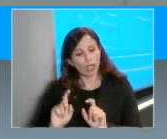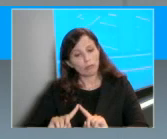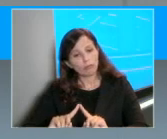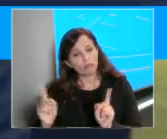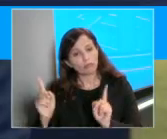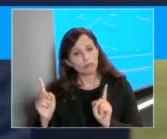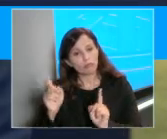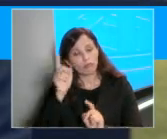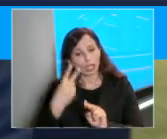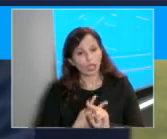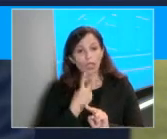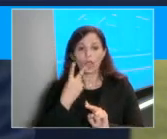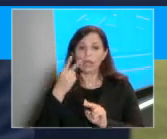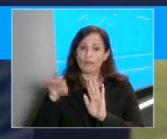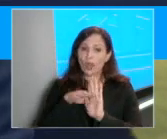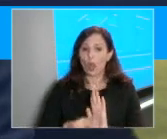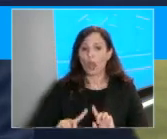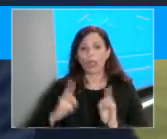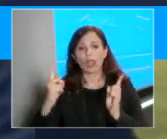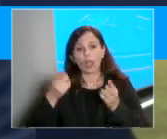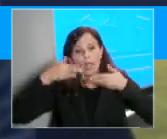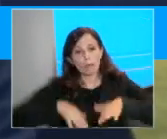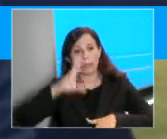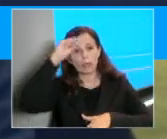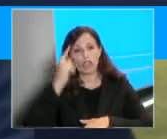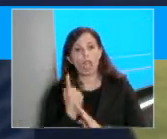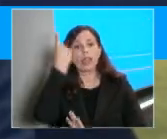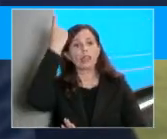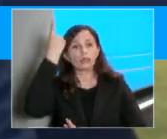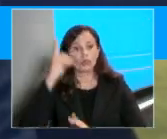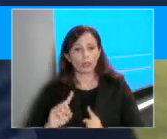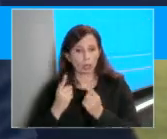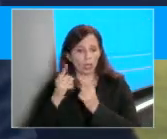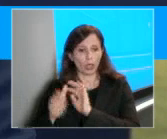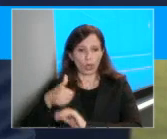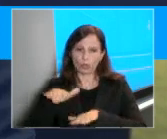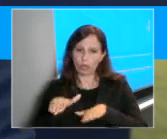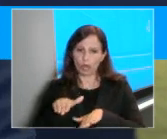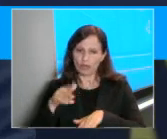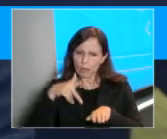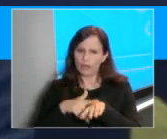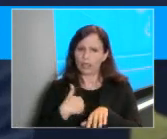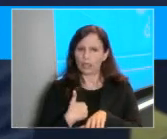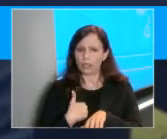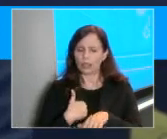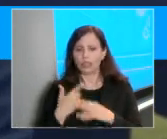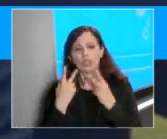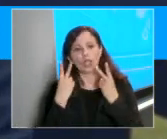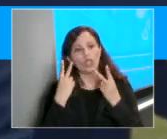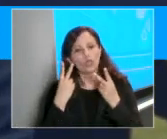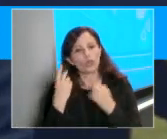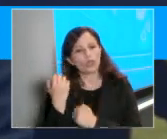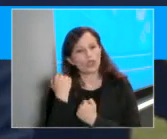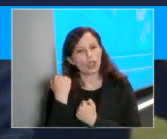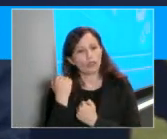וחוק אחר לבני האלים שהוא במקרה ראש הממשלה. זה דבר לא נורמלי. ולכן, זה הדבר שהכי מפריע לי. אני חושב שהכי חשוב כרגע זה באמת